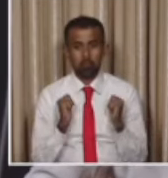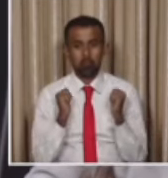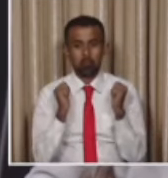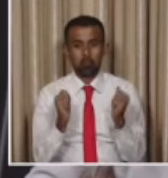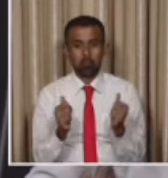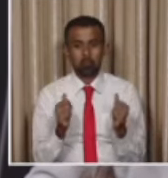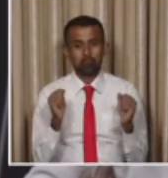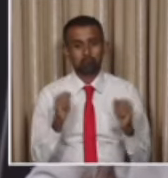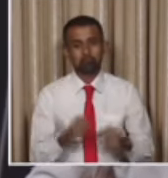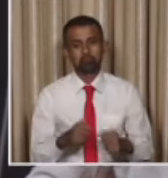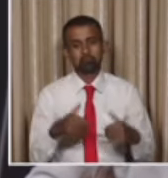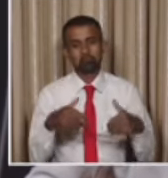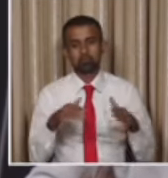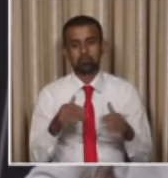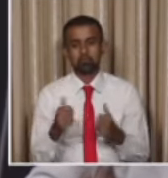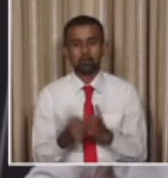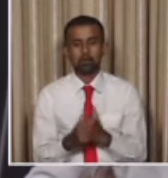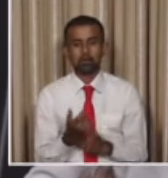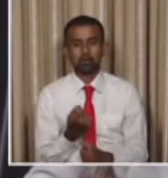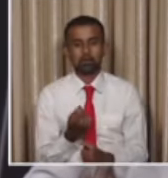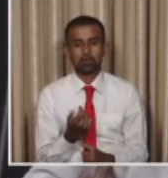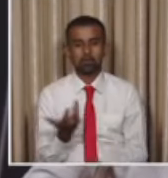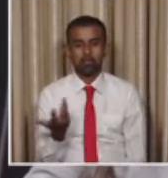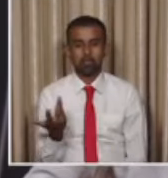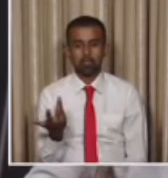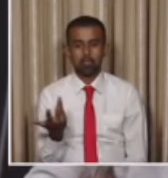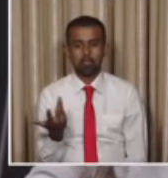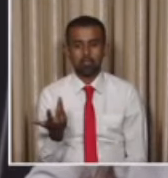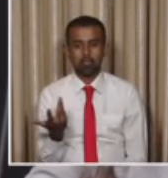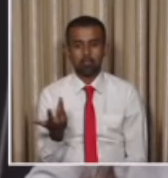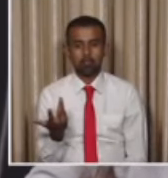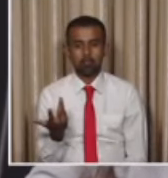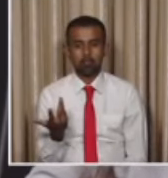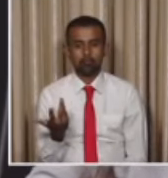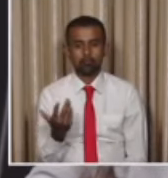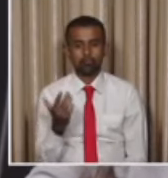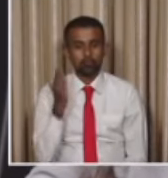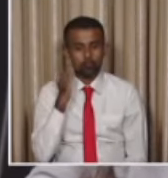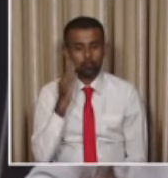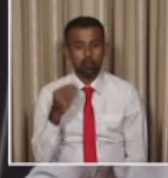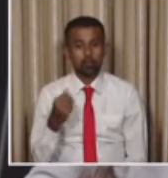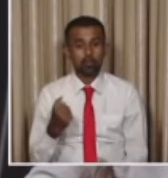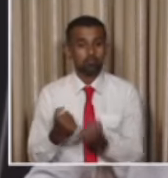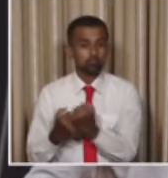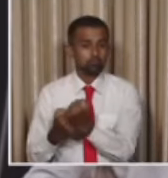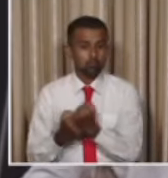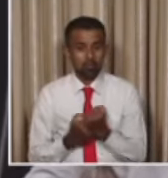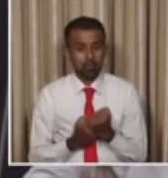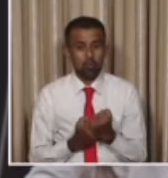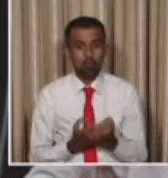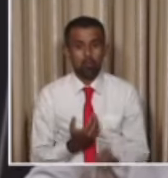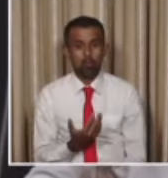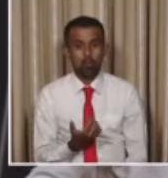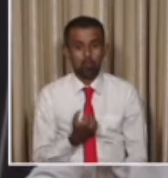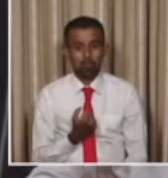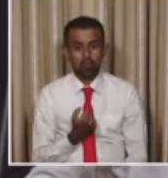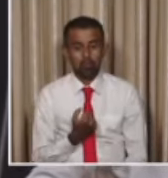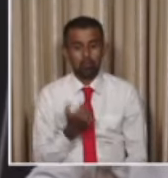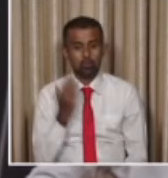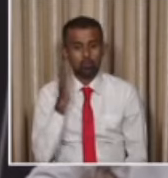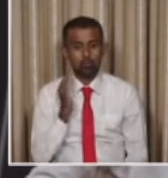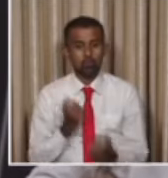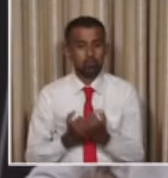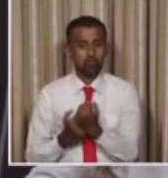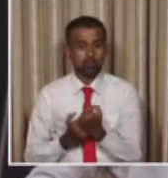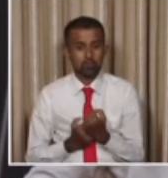කඩා වැටුණක්වත් අපිට හදන්න මුදල් නැහැ. ඒකට විදේශ ණය ආධාර එන්නම ඕනේ. විදේශ ණය ආධාර